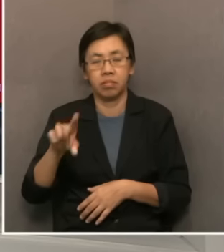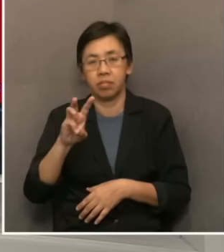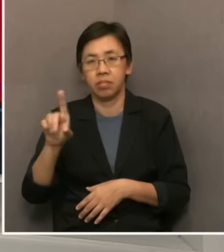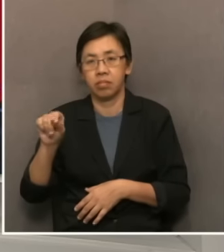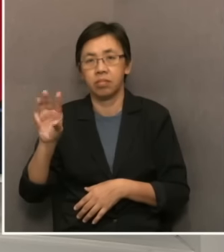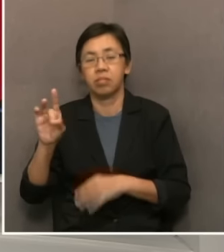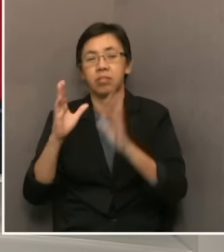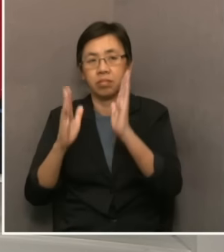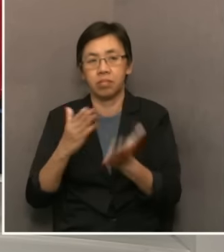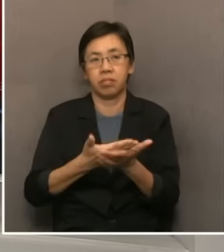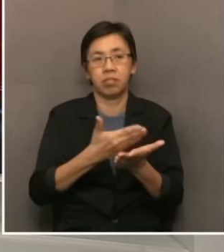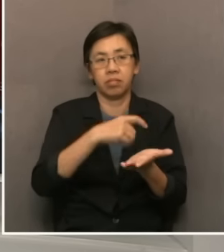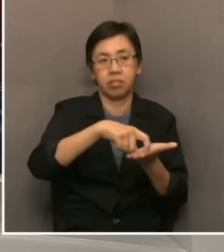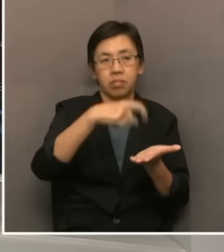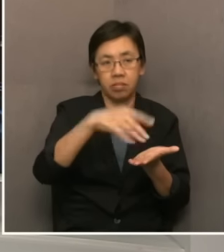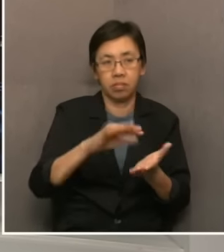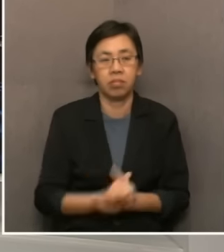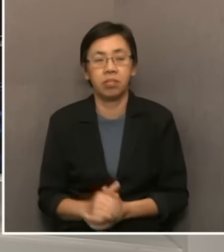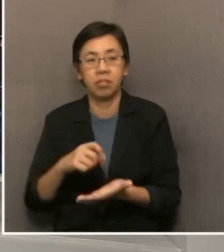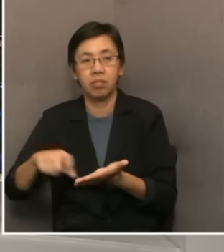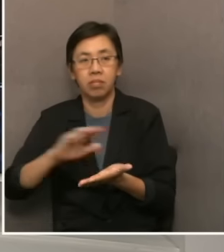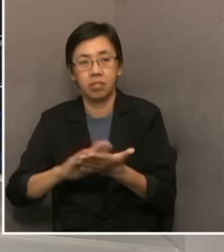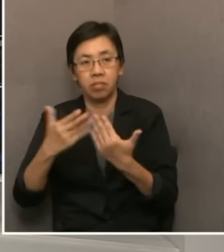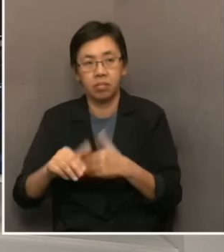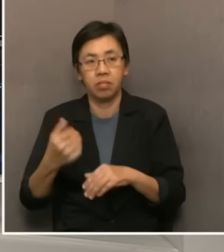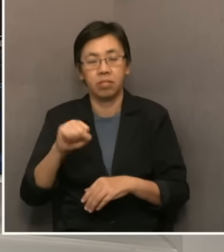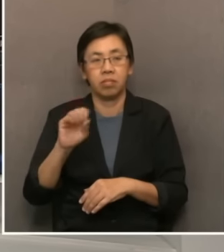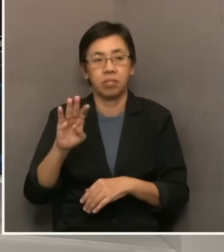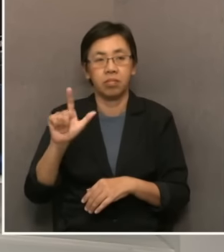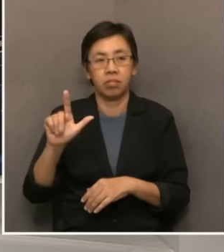14,438,628 คนนะคะจ่ายสำเร็จไปแล้ว